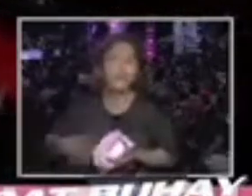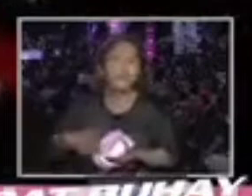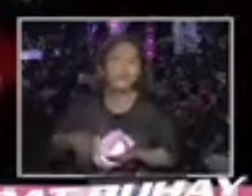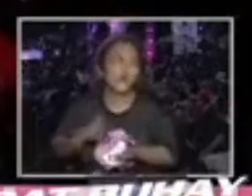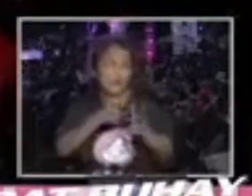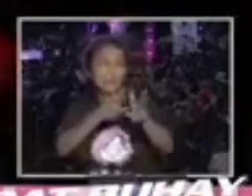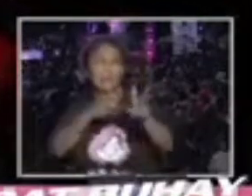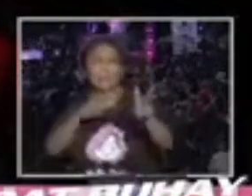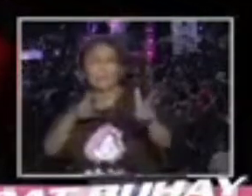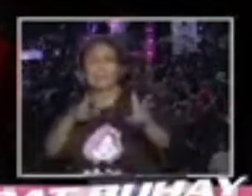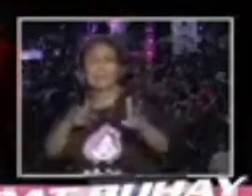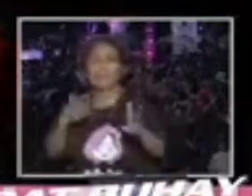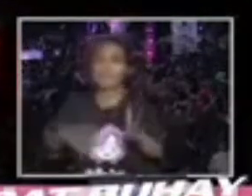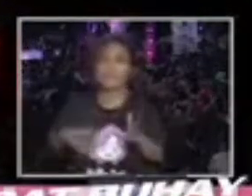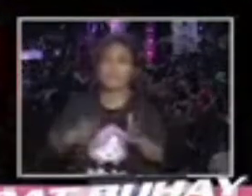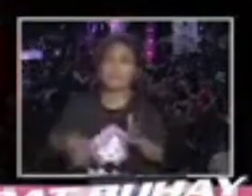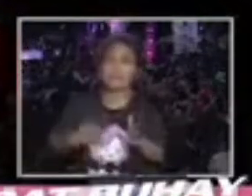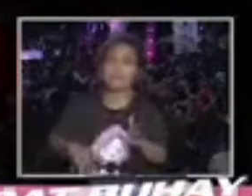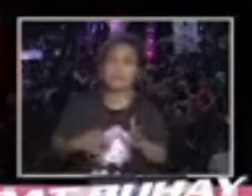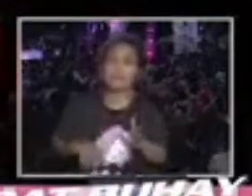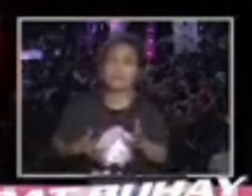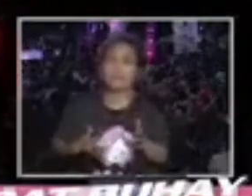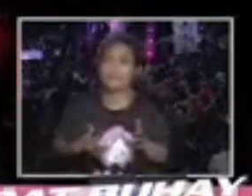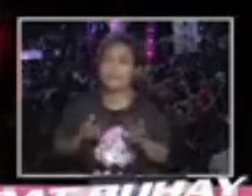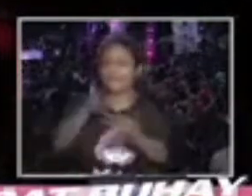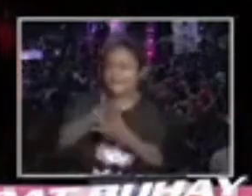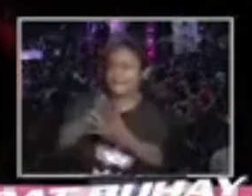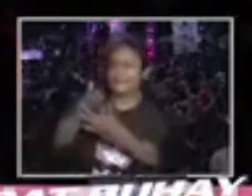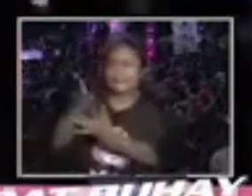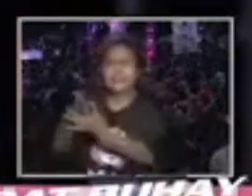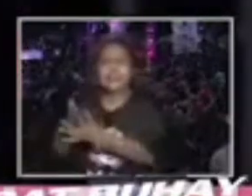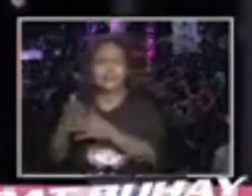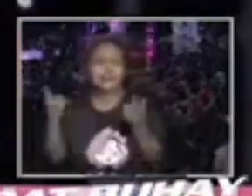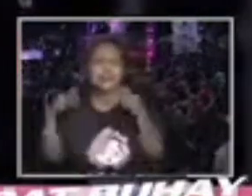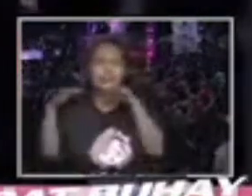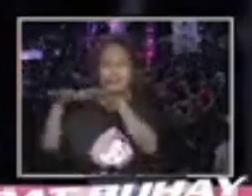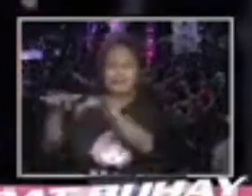matrapik, pumunta kayo sa mga pagtitipon.